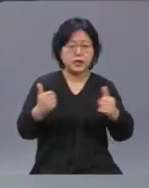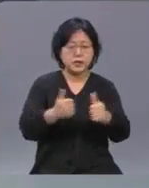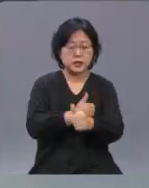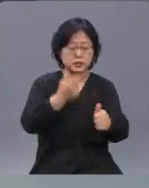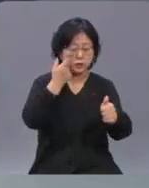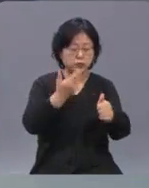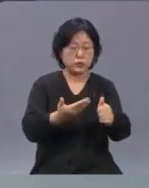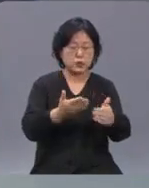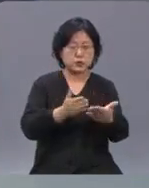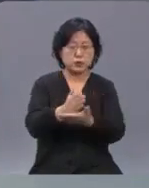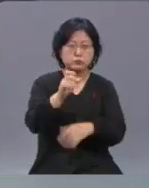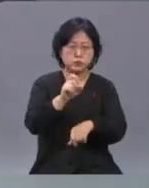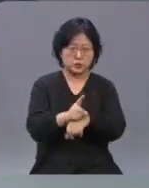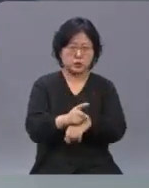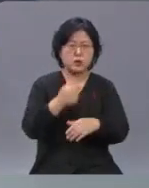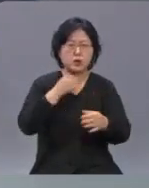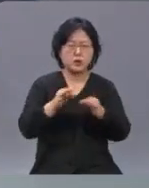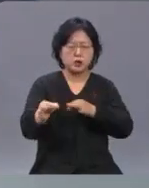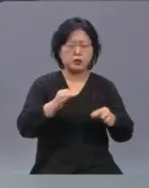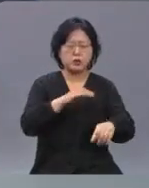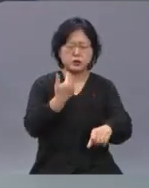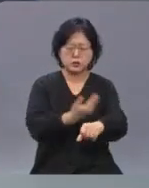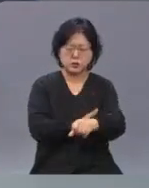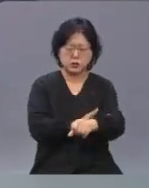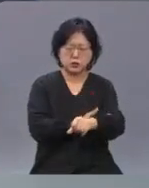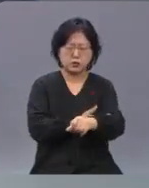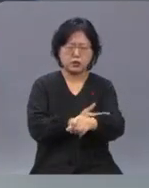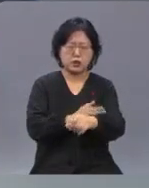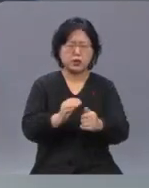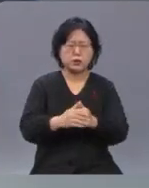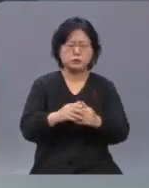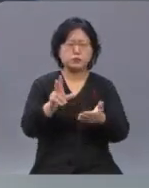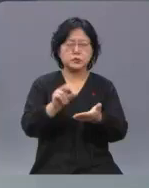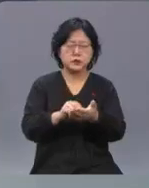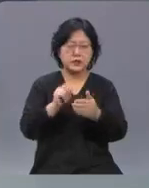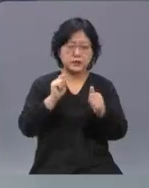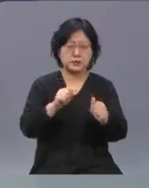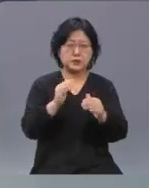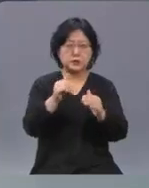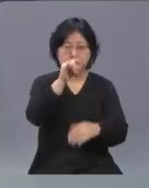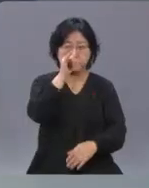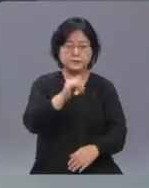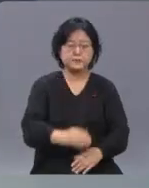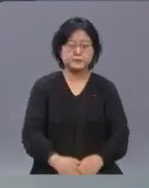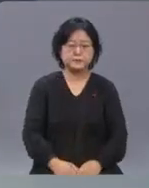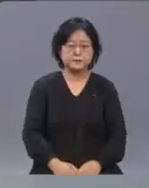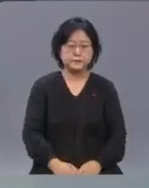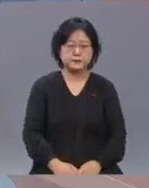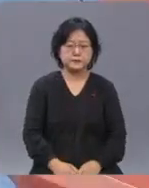인사청문회에서 전문성과 경영능력이 도마 위에 올랐습니다 최진 기자입니다